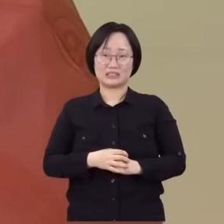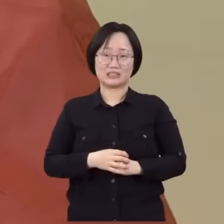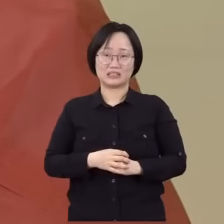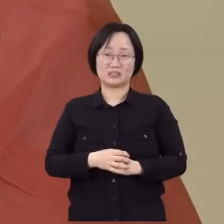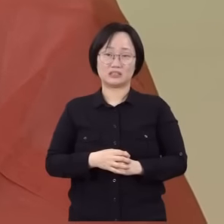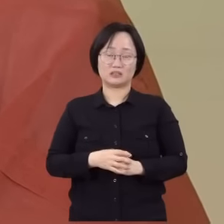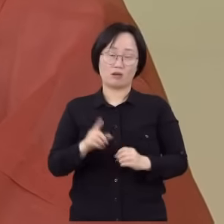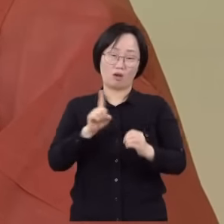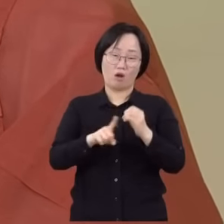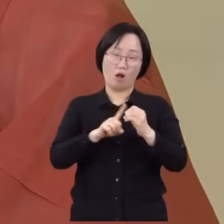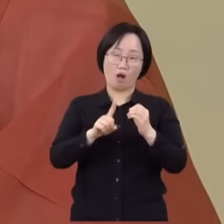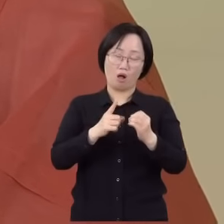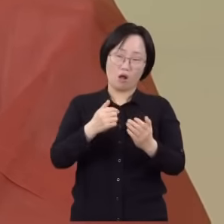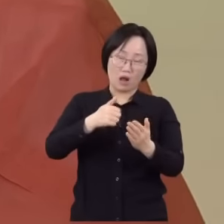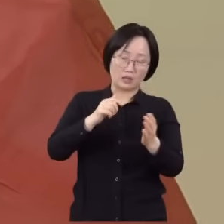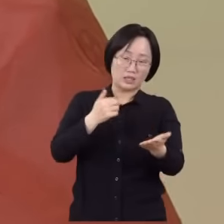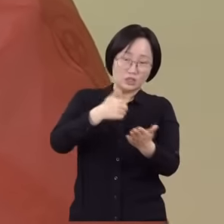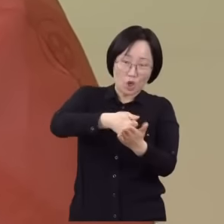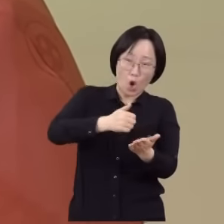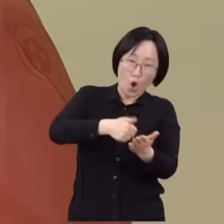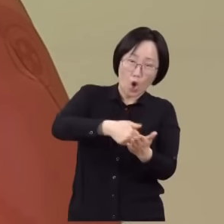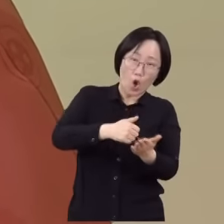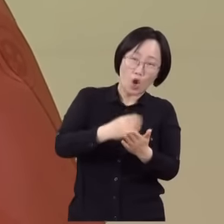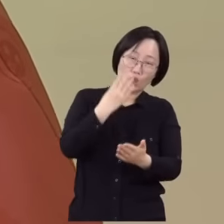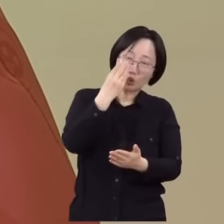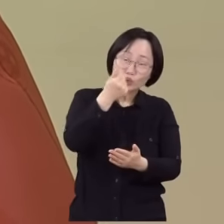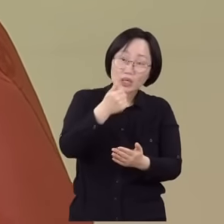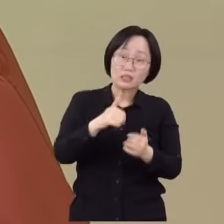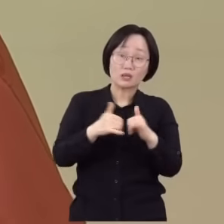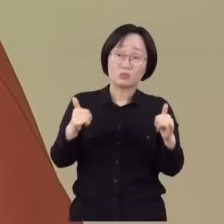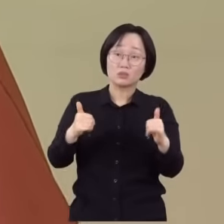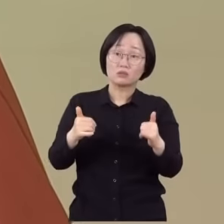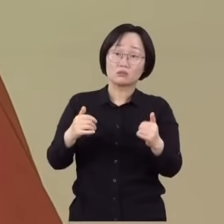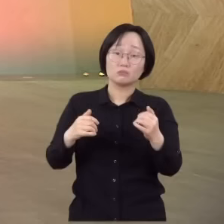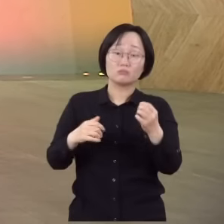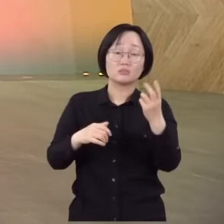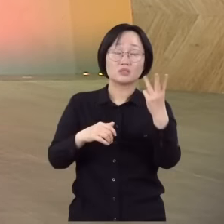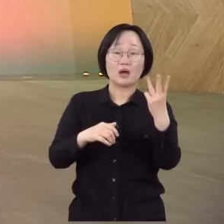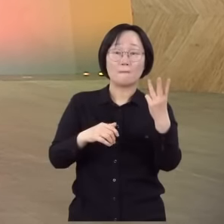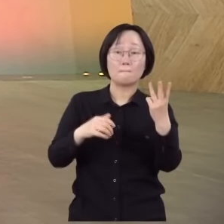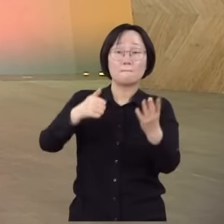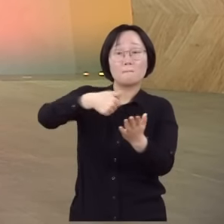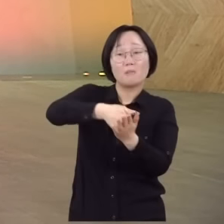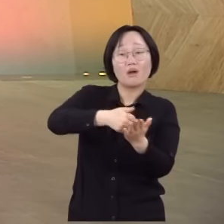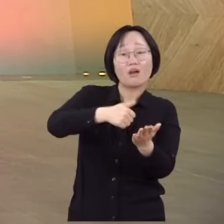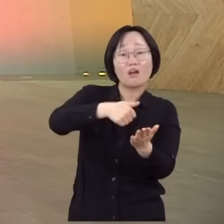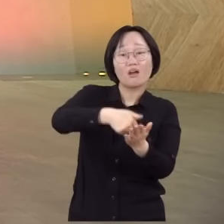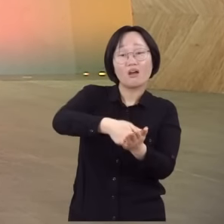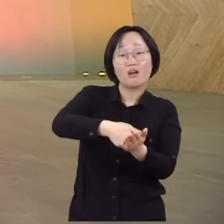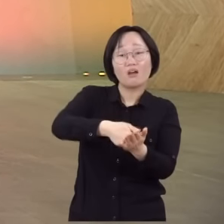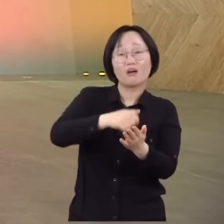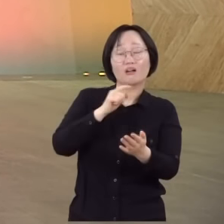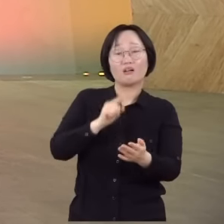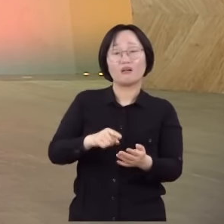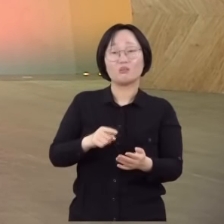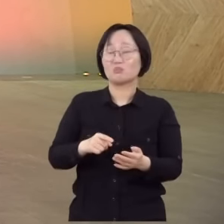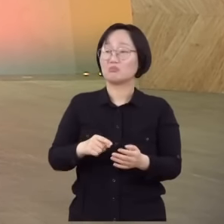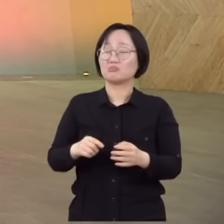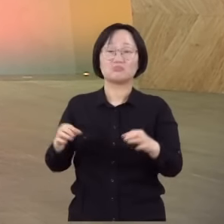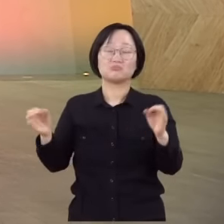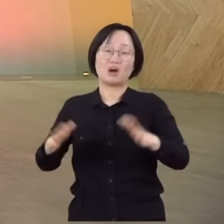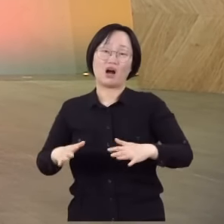사람들은 절 세 번 하는데 몇 초 안 걸립니다 그냥 개구리가 폴짝폴짝 뛰듯이 저라고